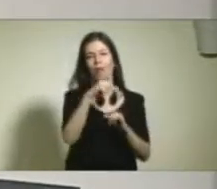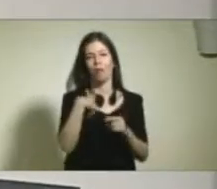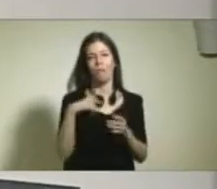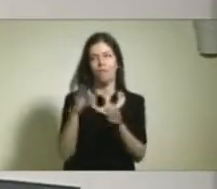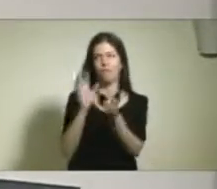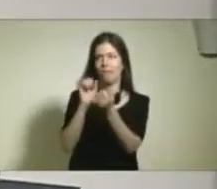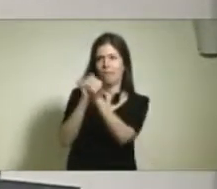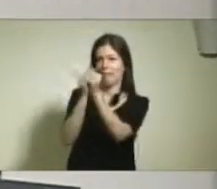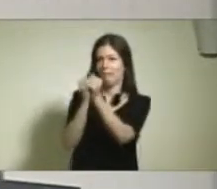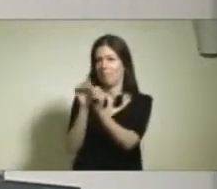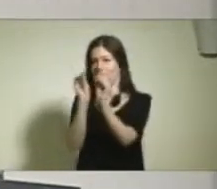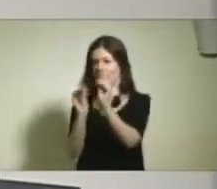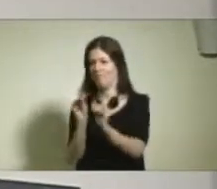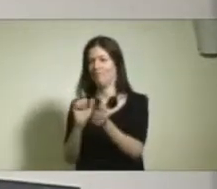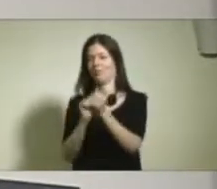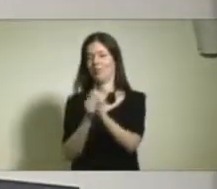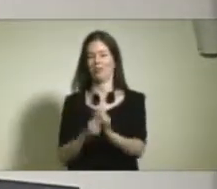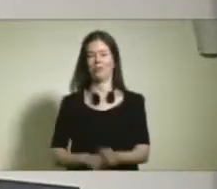transparents.